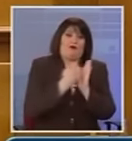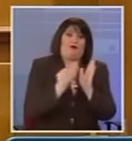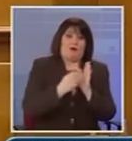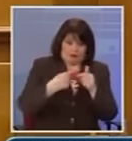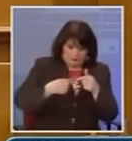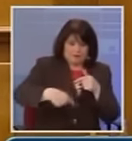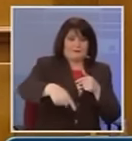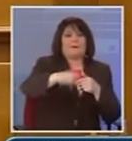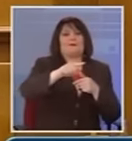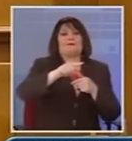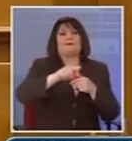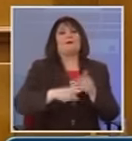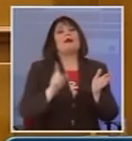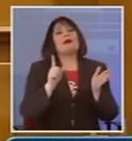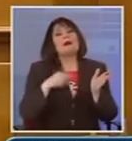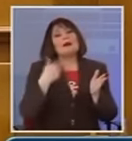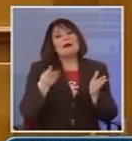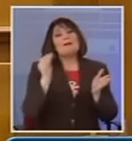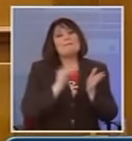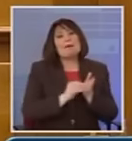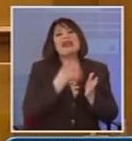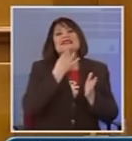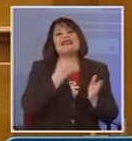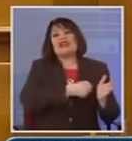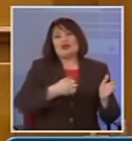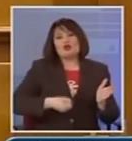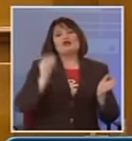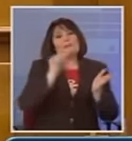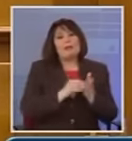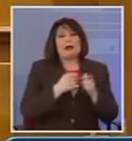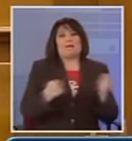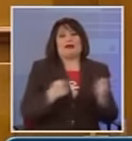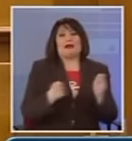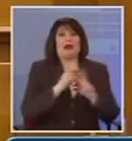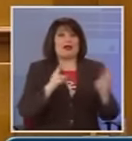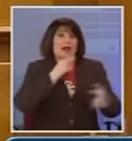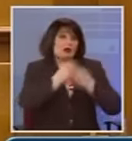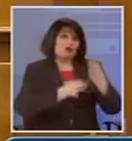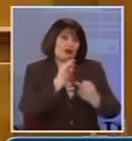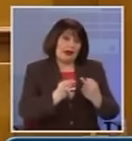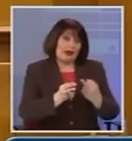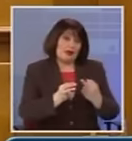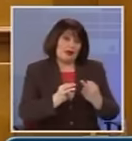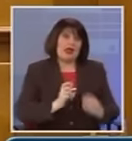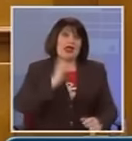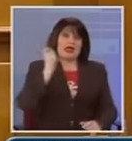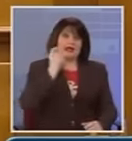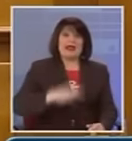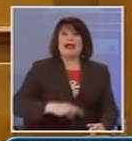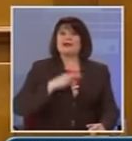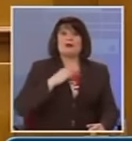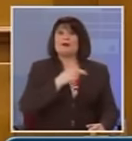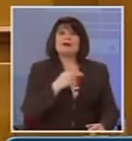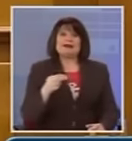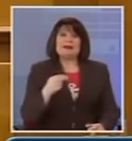αμέσως μπροστά σας σε περιοριστικά μέτρα και σε καινούρια σκληρή λιτότητα. Καθαρές κουβέντες λοιπόν. Εθνική αξιοπρέπεια δεν είναι